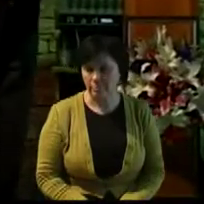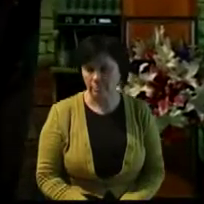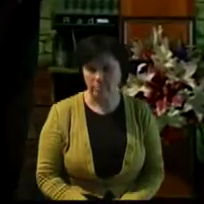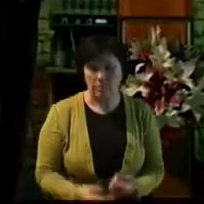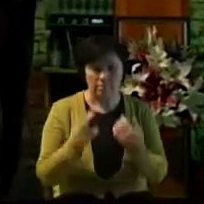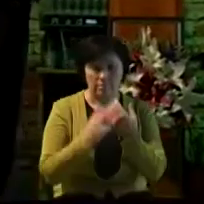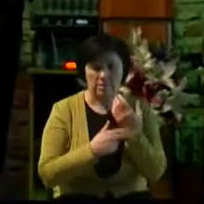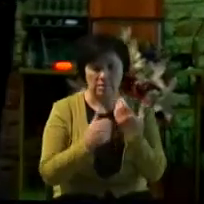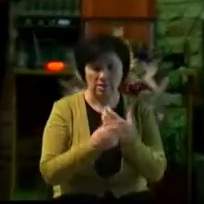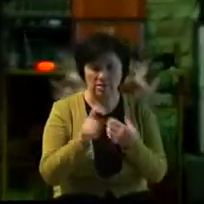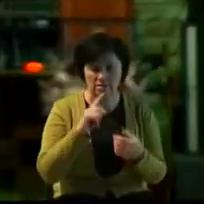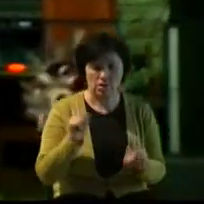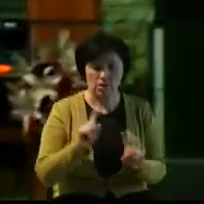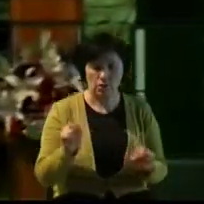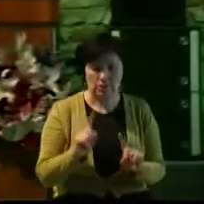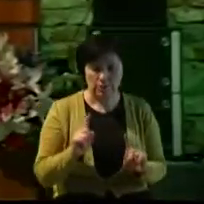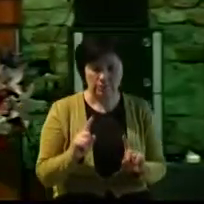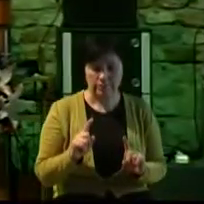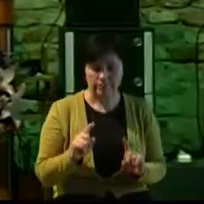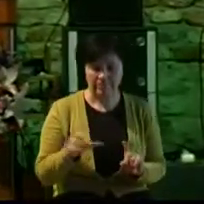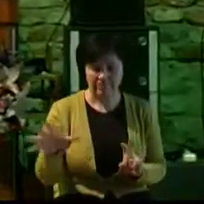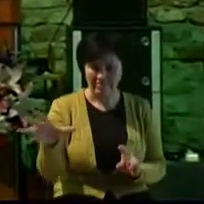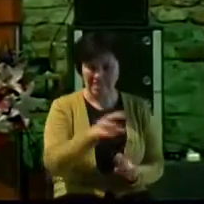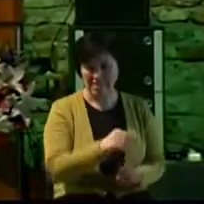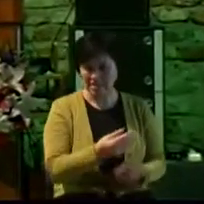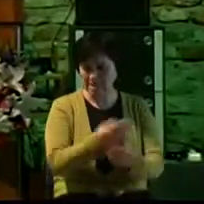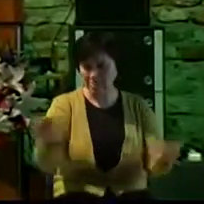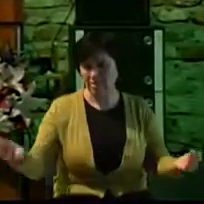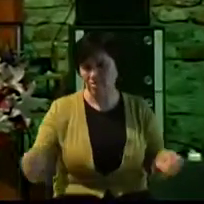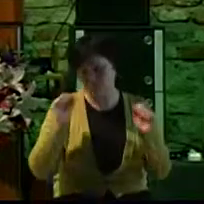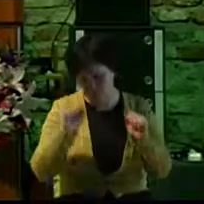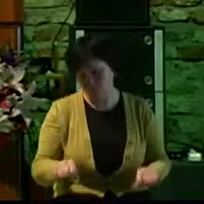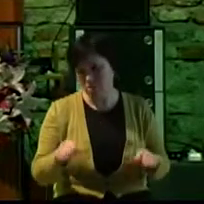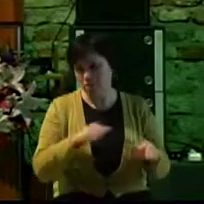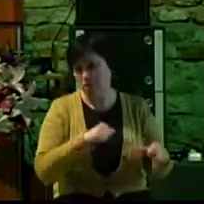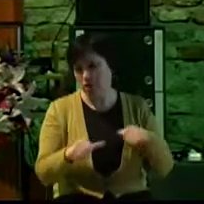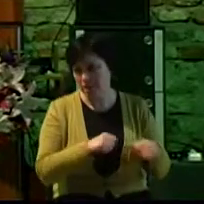Писание говорит нам о том, что все мы можем